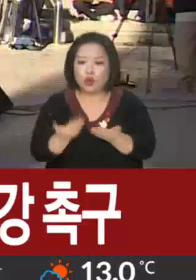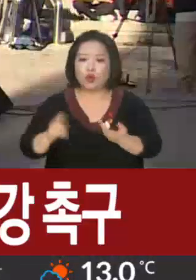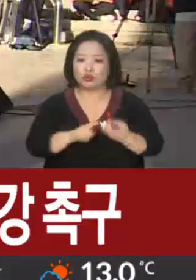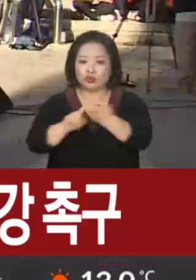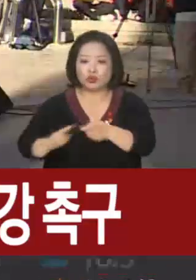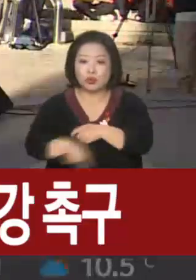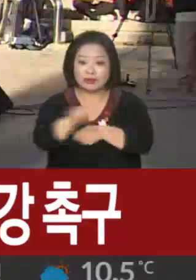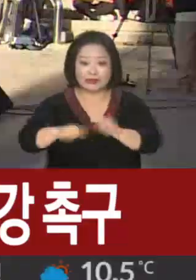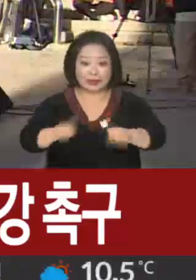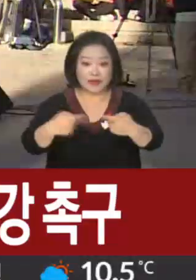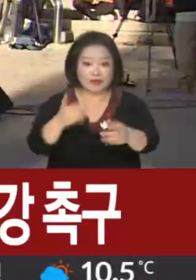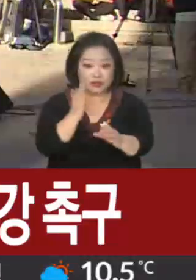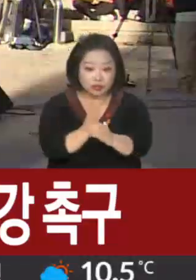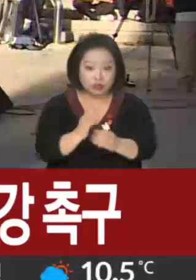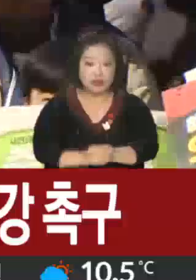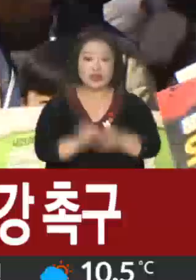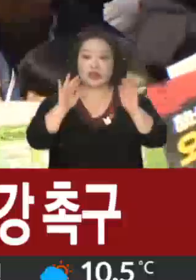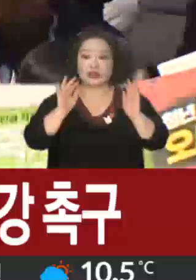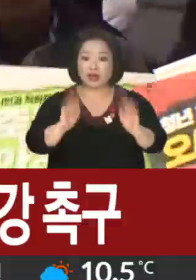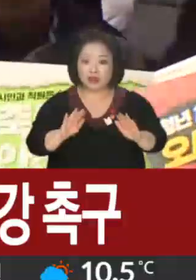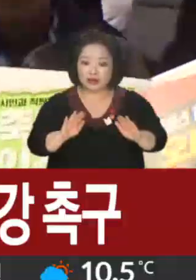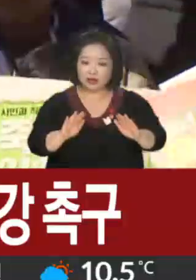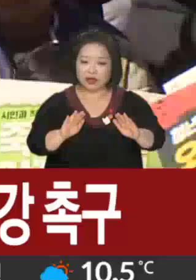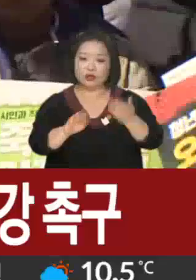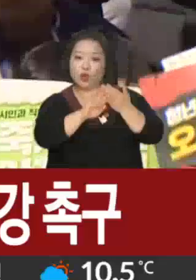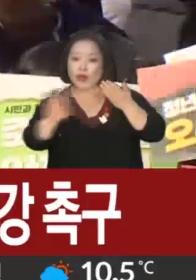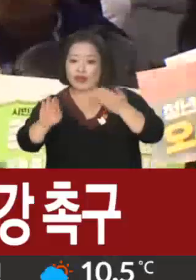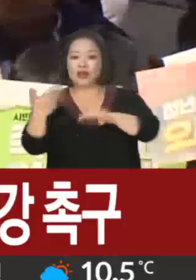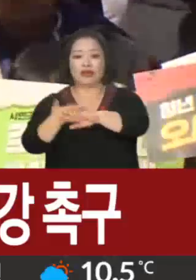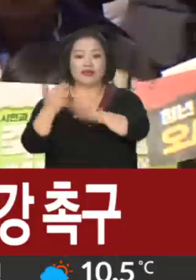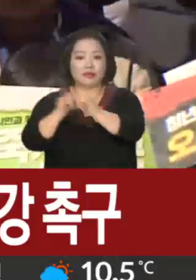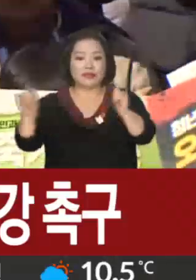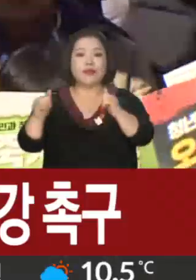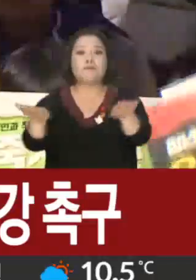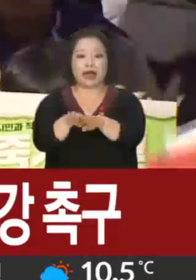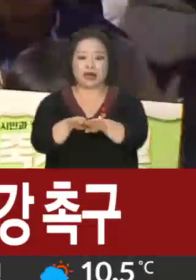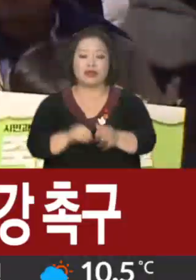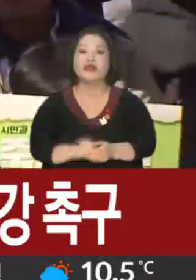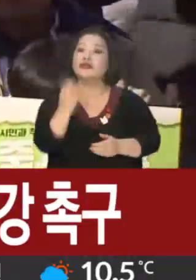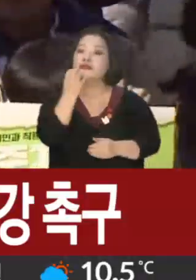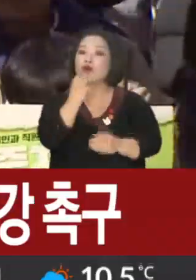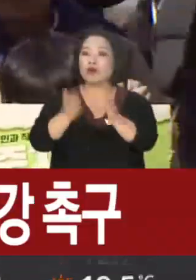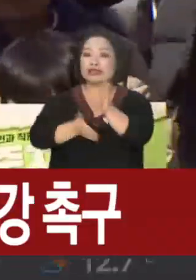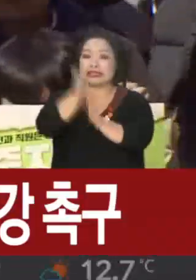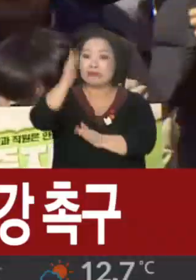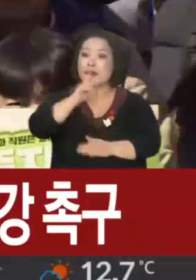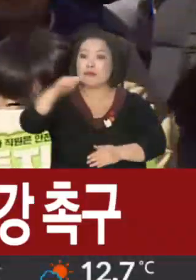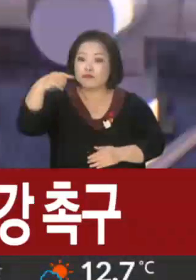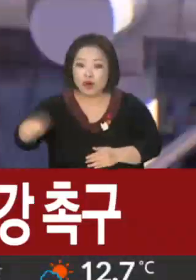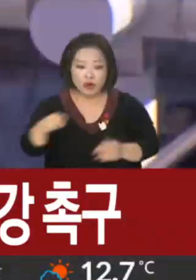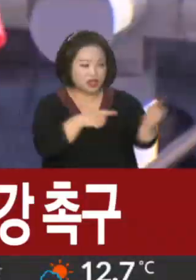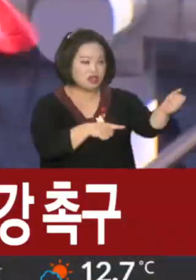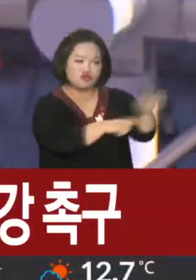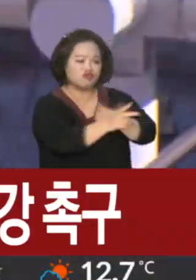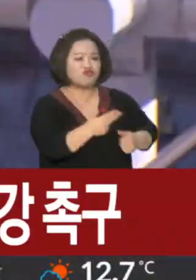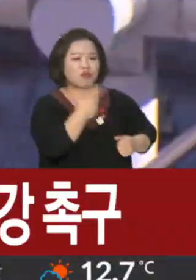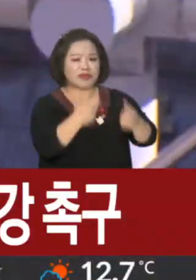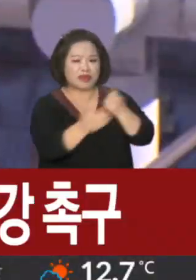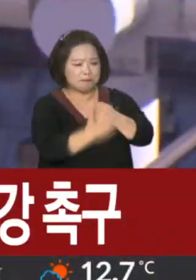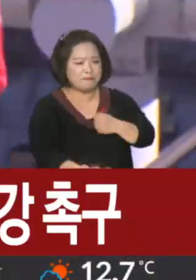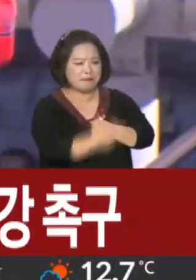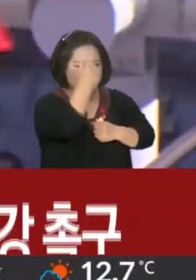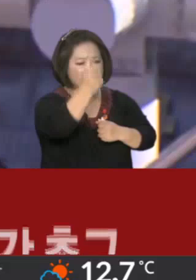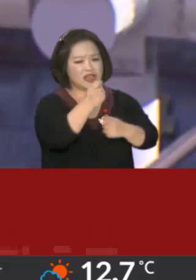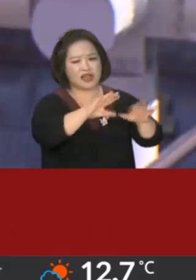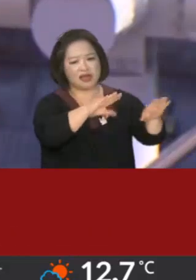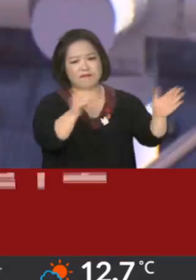소속 서울교통공사 통합노조는 파업에 불참했습니다. 앞서 서울시는 이번 파업이 명분 없는 파업이라며 조속히